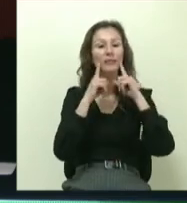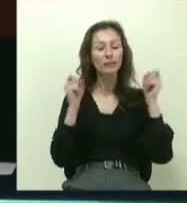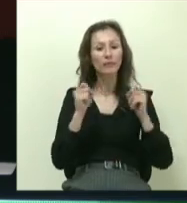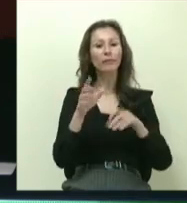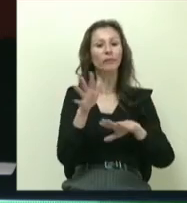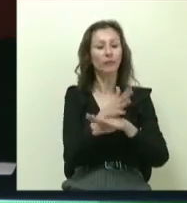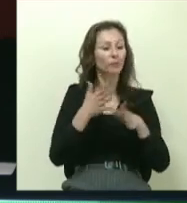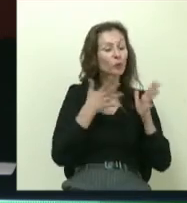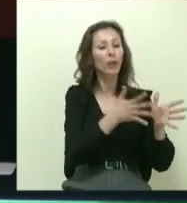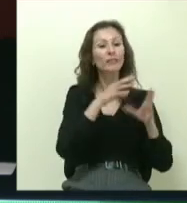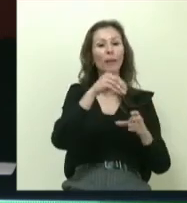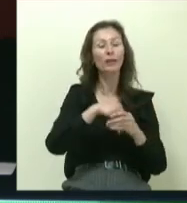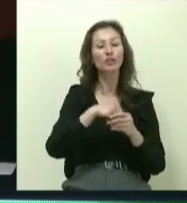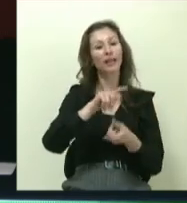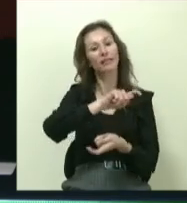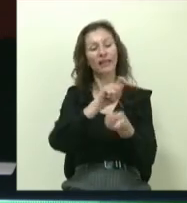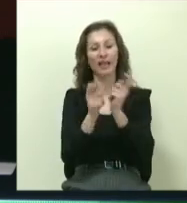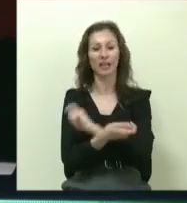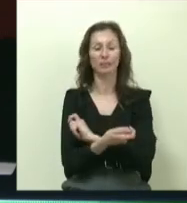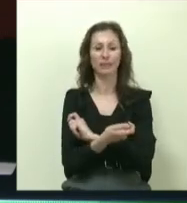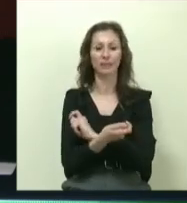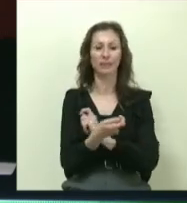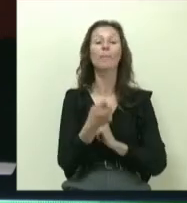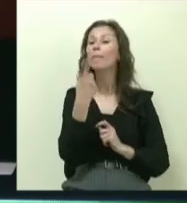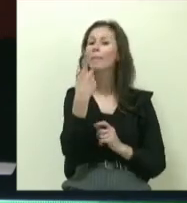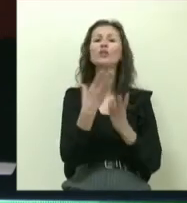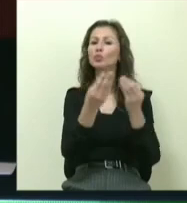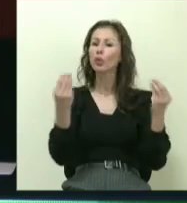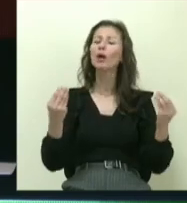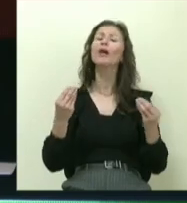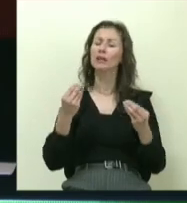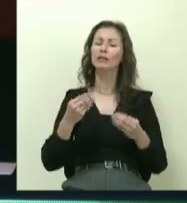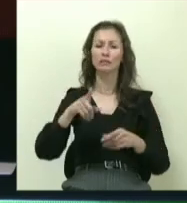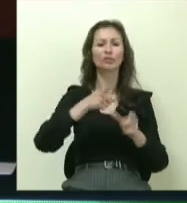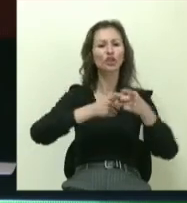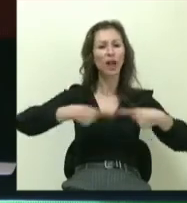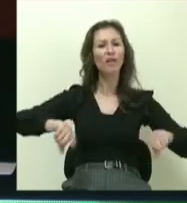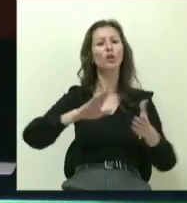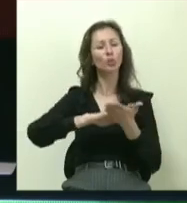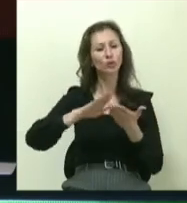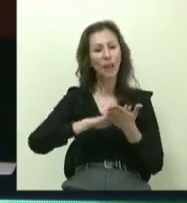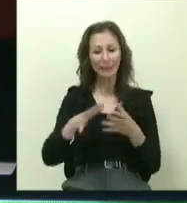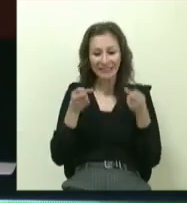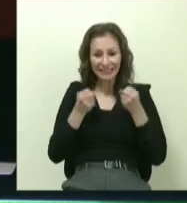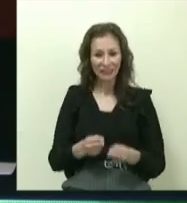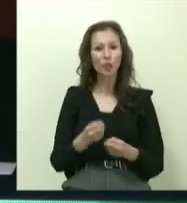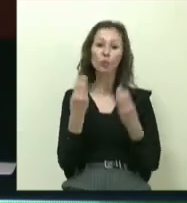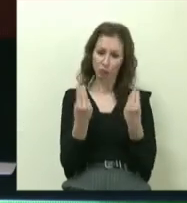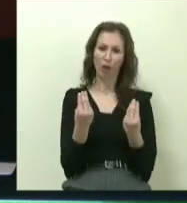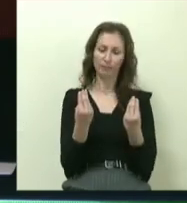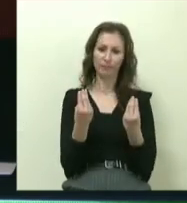üretim kompozisyonunun değişmesinden geliyor birçok ülkede çevre düzenlemeleri sıkılaştırılıyor güzel